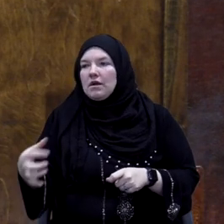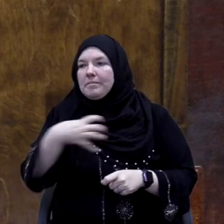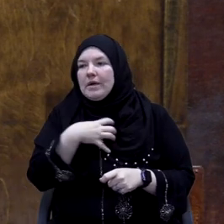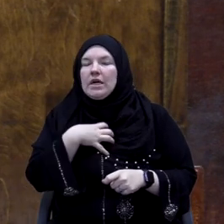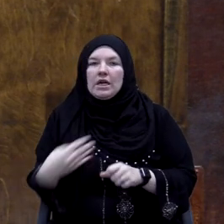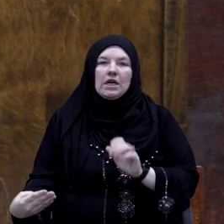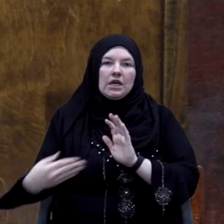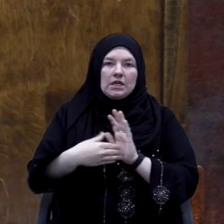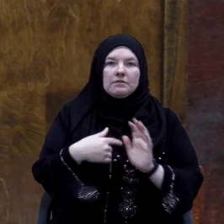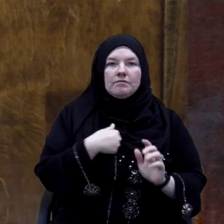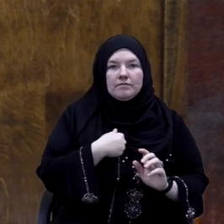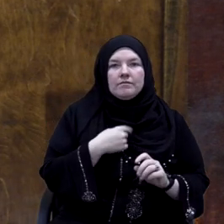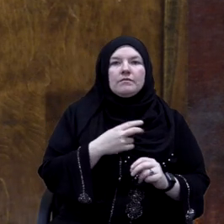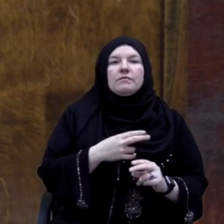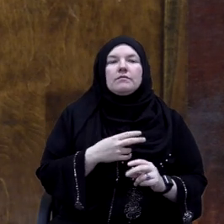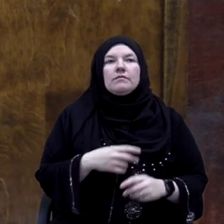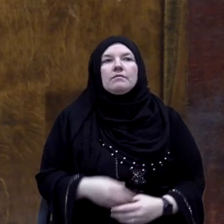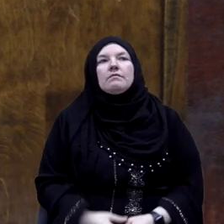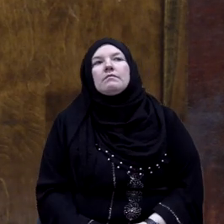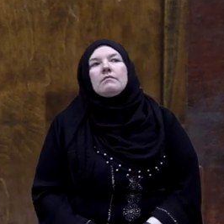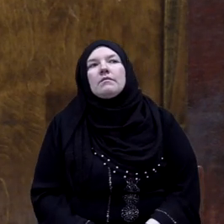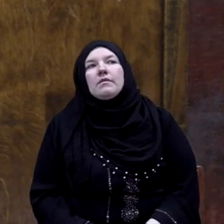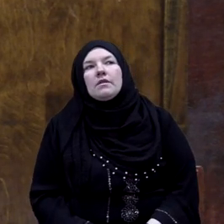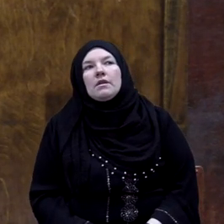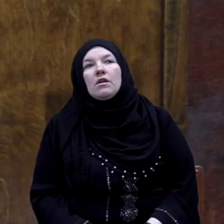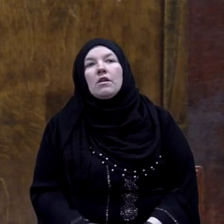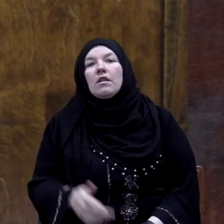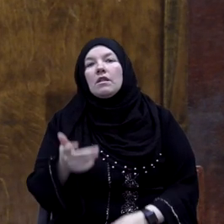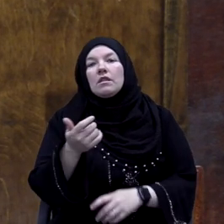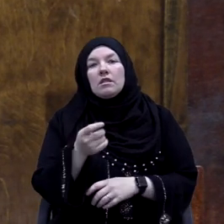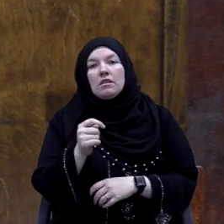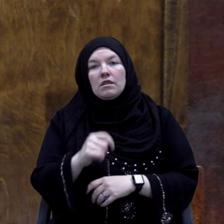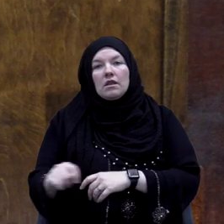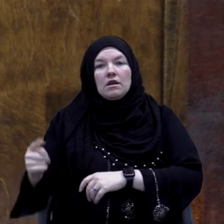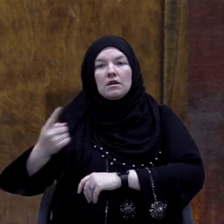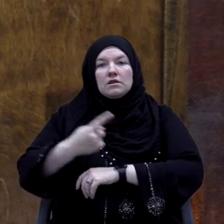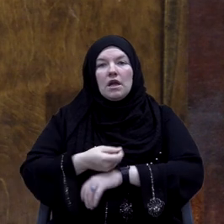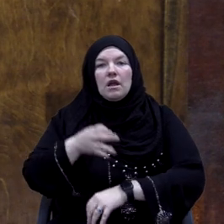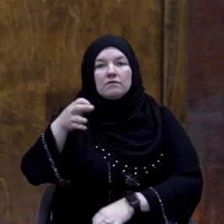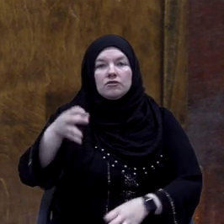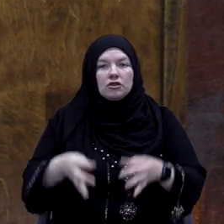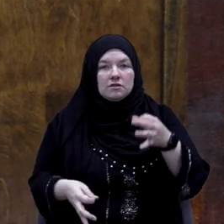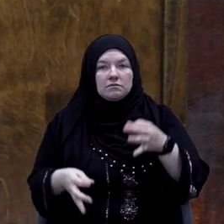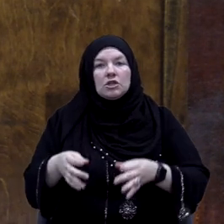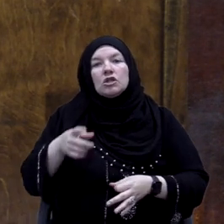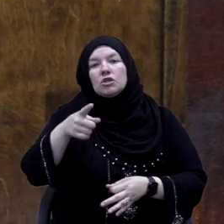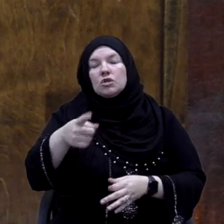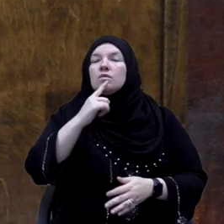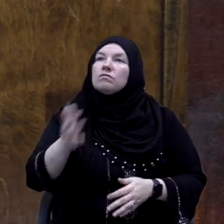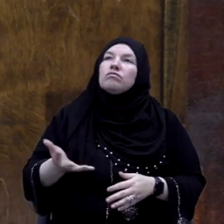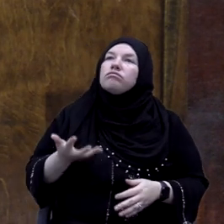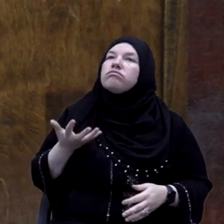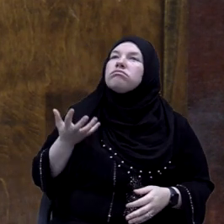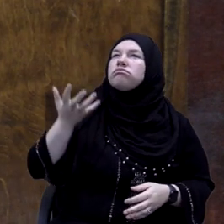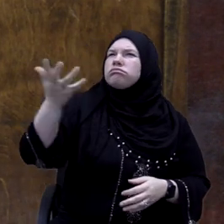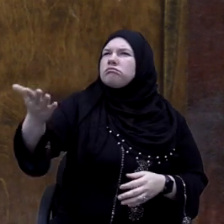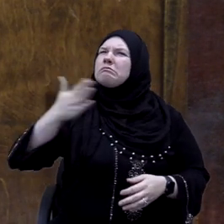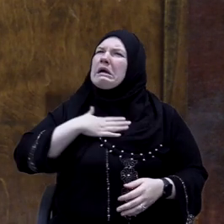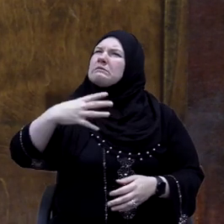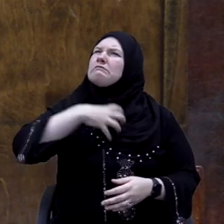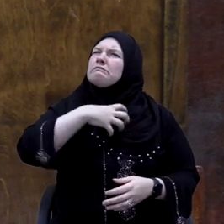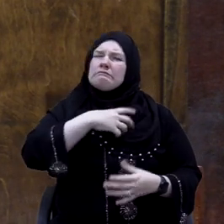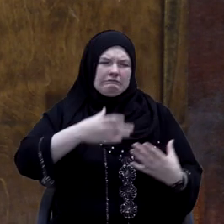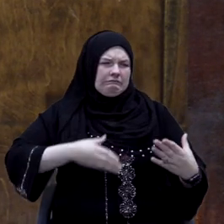complain against you. It's called يوم التغابن, the day of judgment, where you submit your complaints